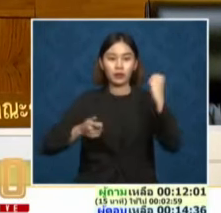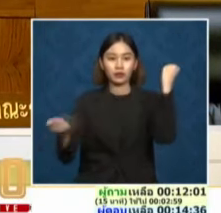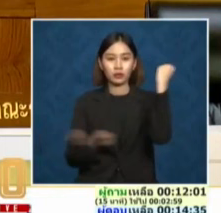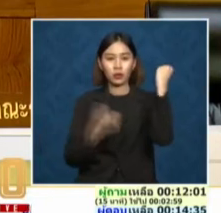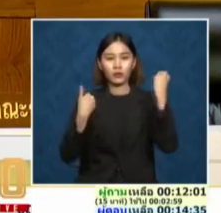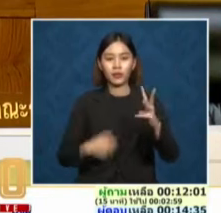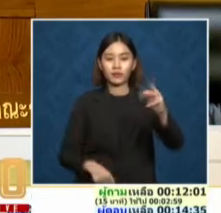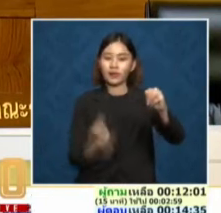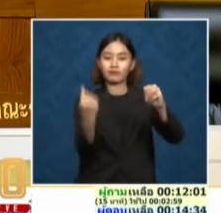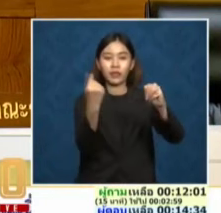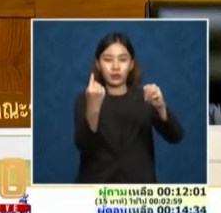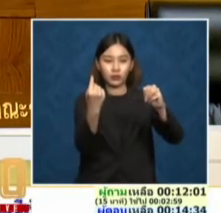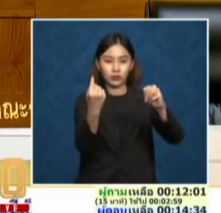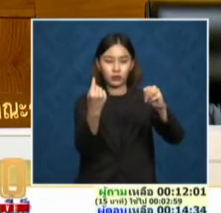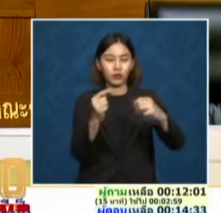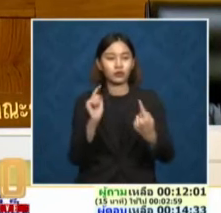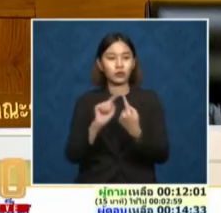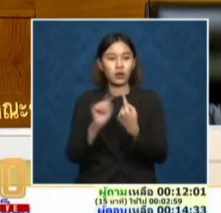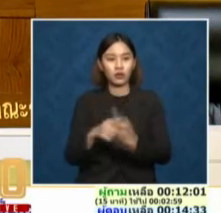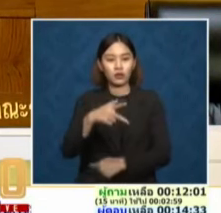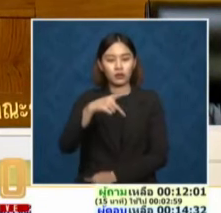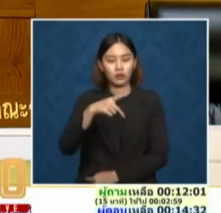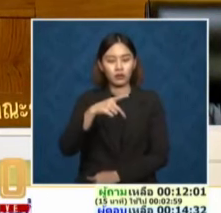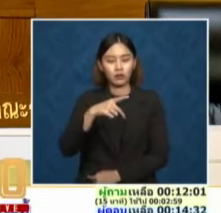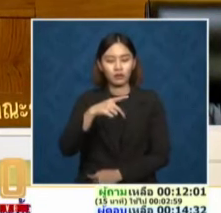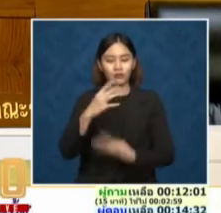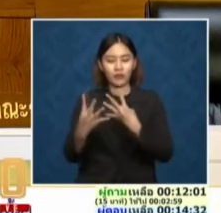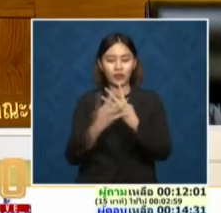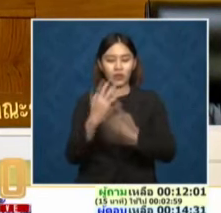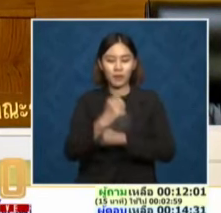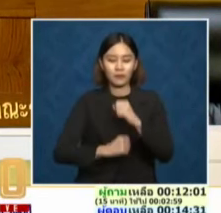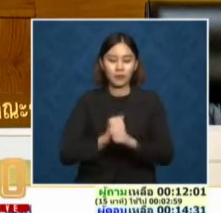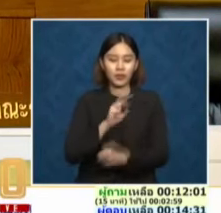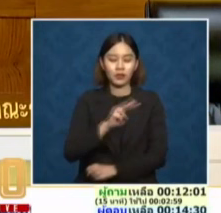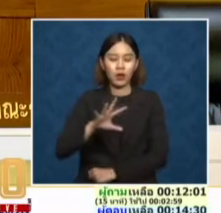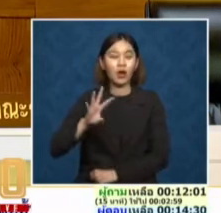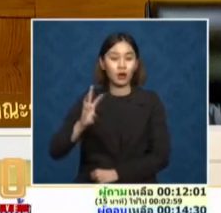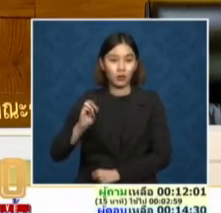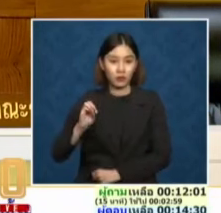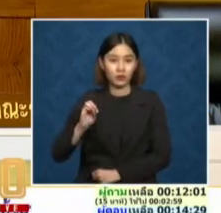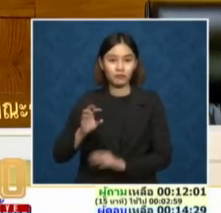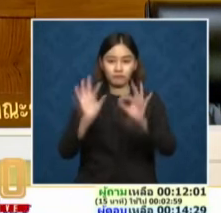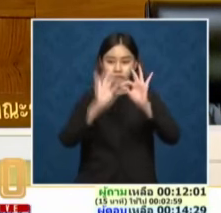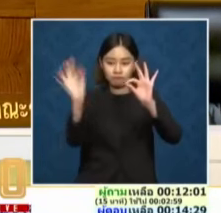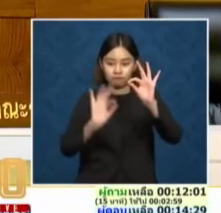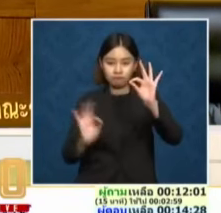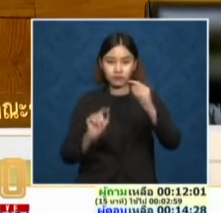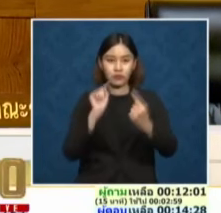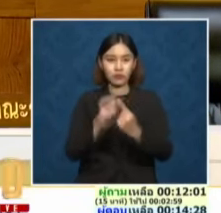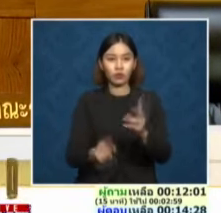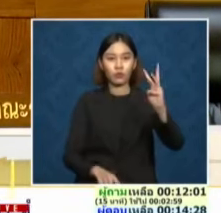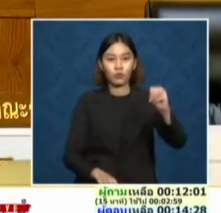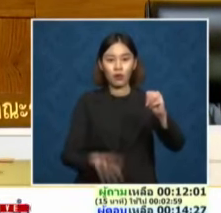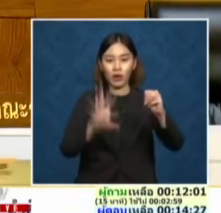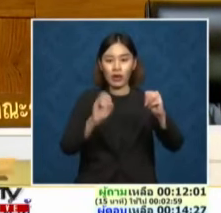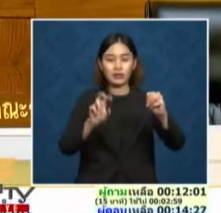ไหนให้ท่านตอบชัดๆวันนี้ยังไม่ได้รับคำตอบเราไปดูกันในส่วนของพรบนะครับคือการพักโทษเนี่ยมัน